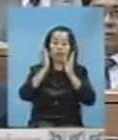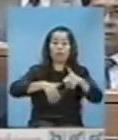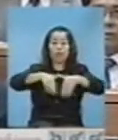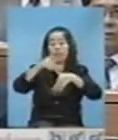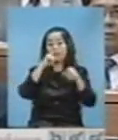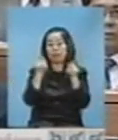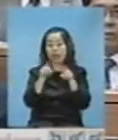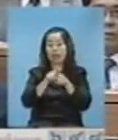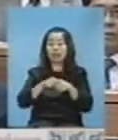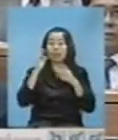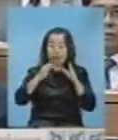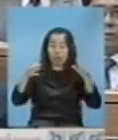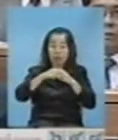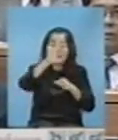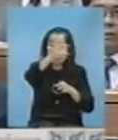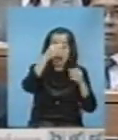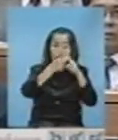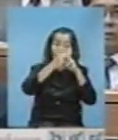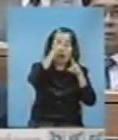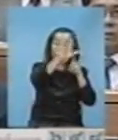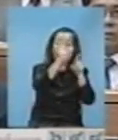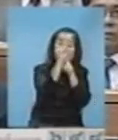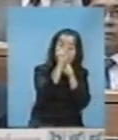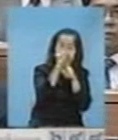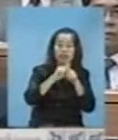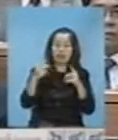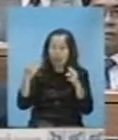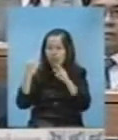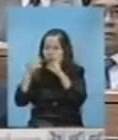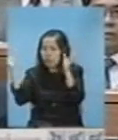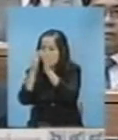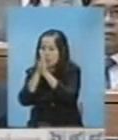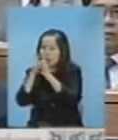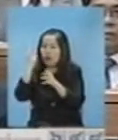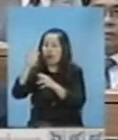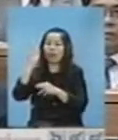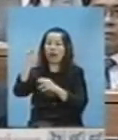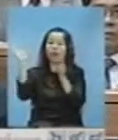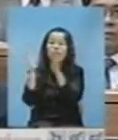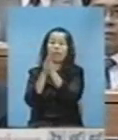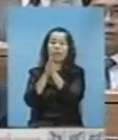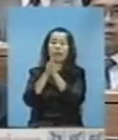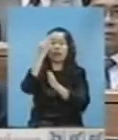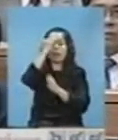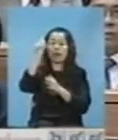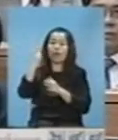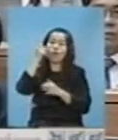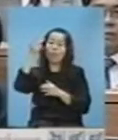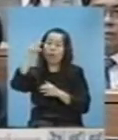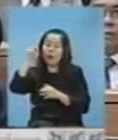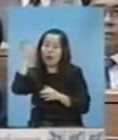ชาชนเลือกเขามาในนามพรรคขอไข่พอเป็นผู้แทนกลายไปเป็นสมาชิกสภาผู้แทนราษฎรพรรคคอคว